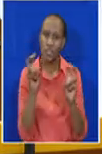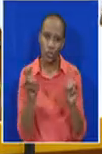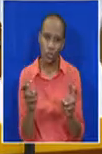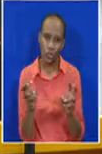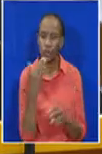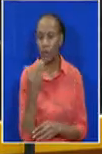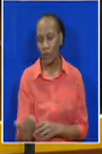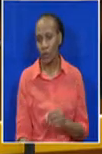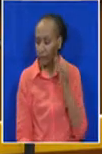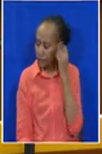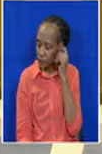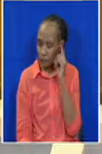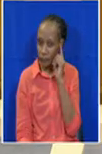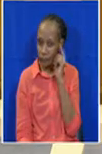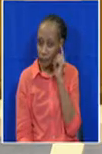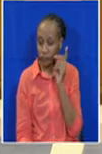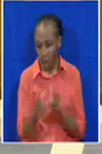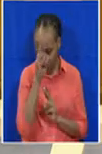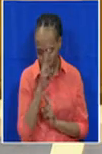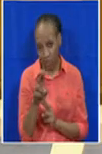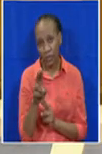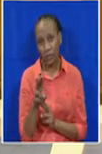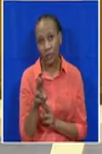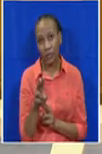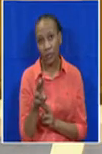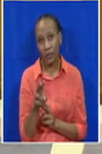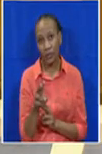Thank you very much for the honor of the talent.